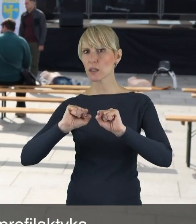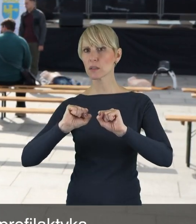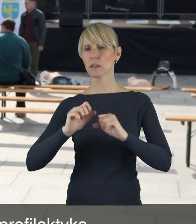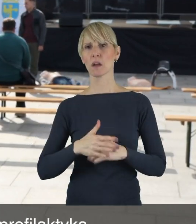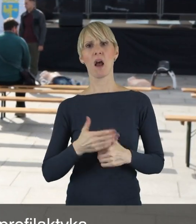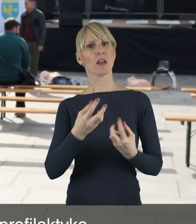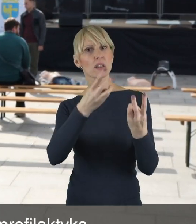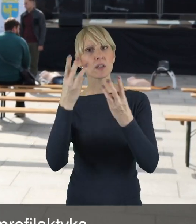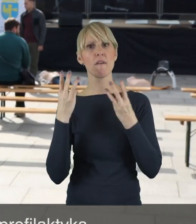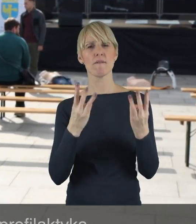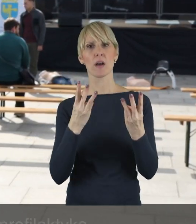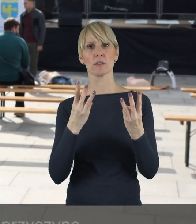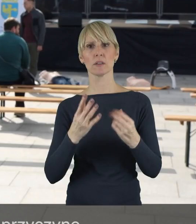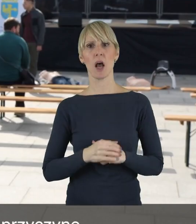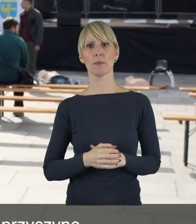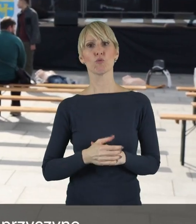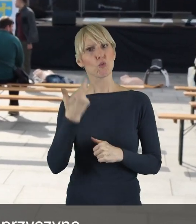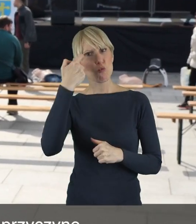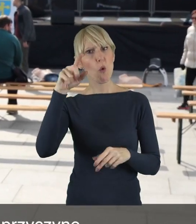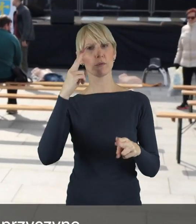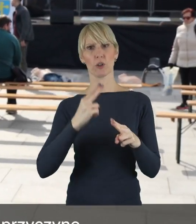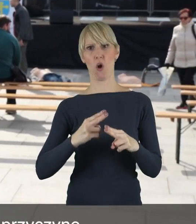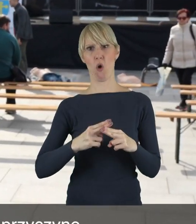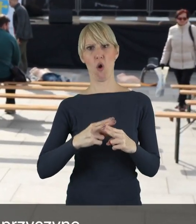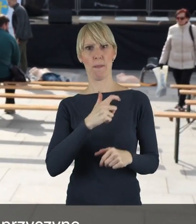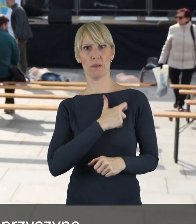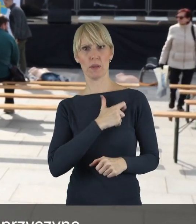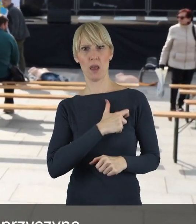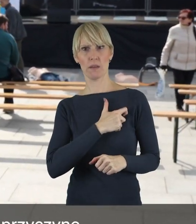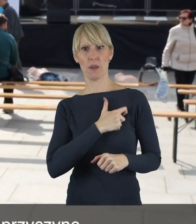przypadku chorób sercowo-naczyniowych, ponieważ właśnie te choroby